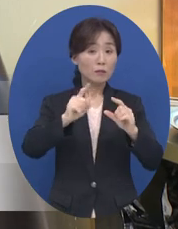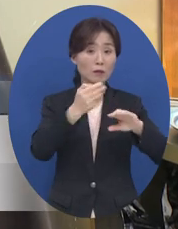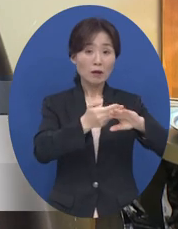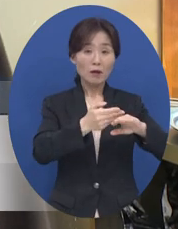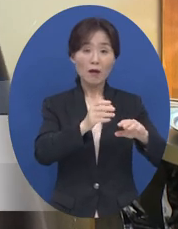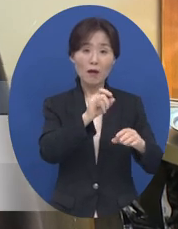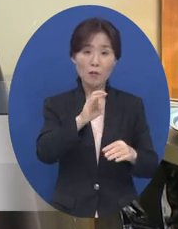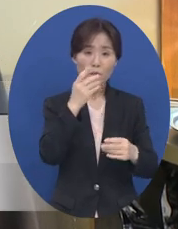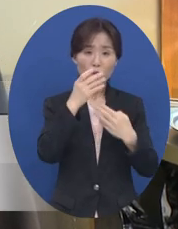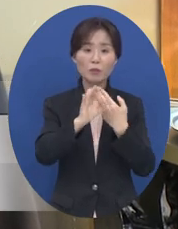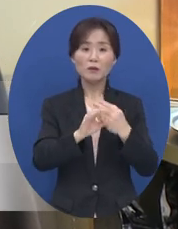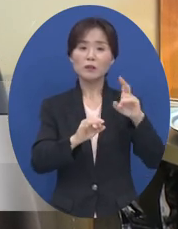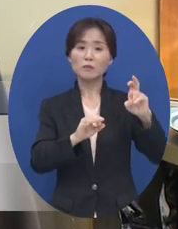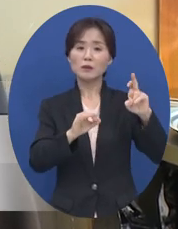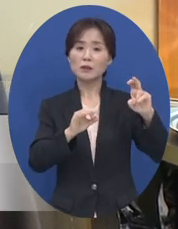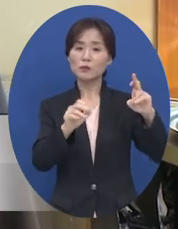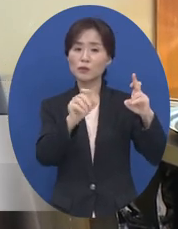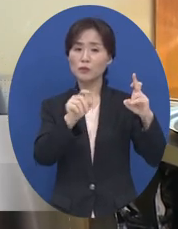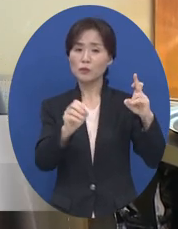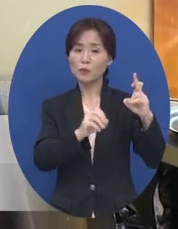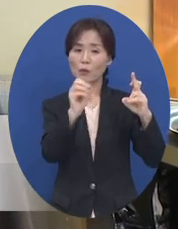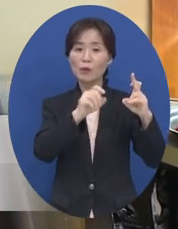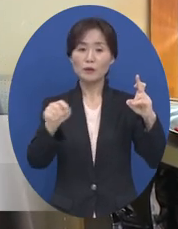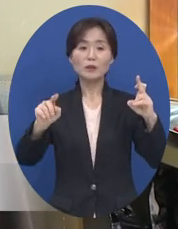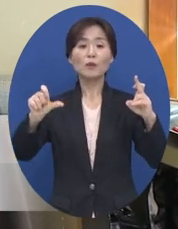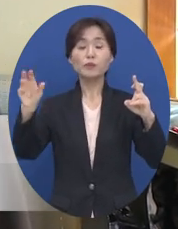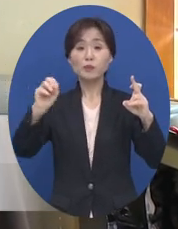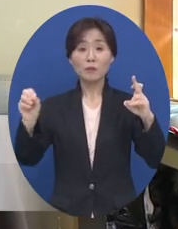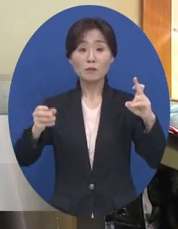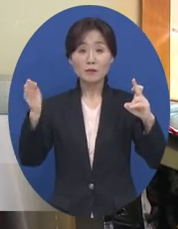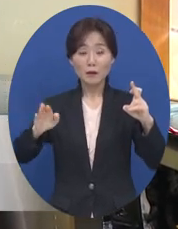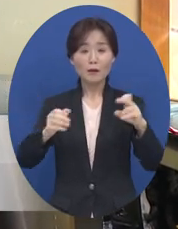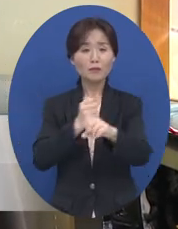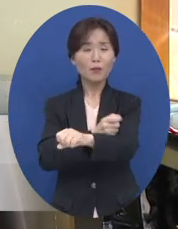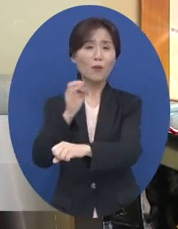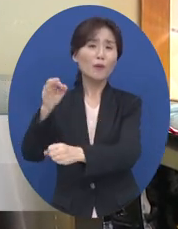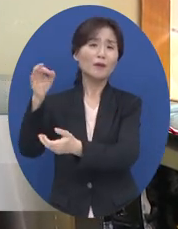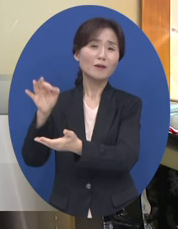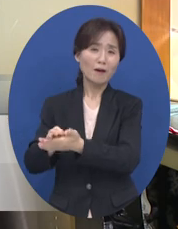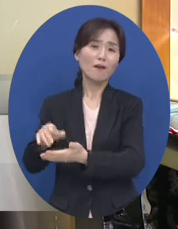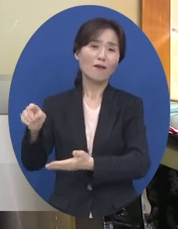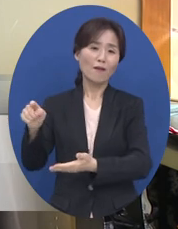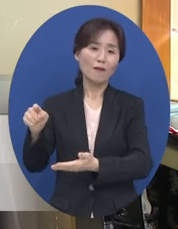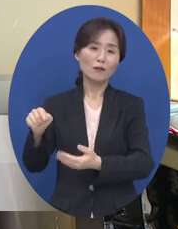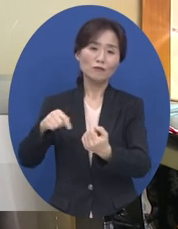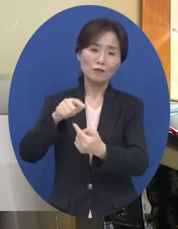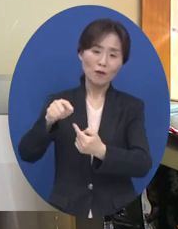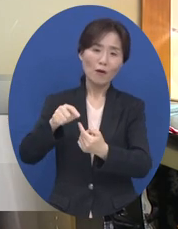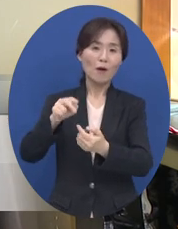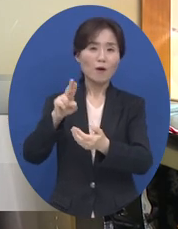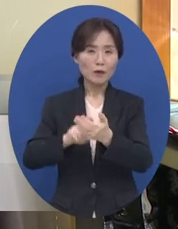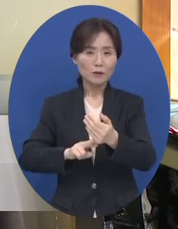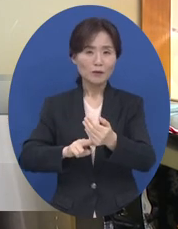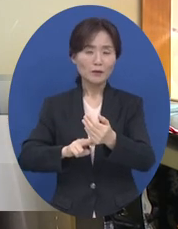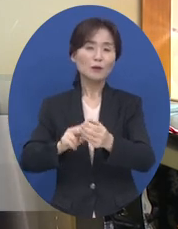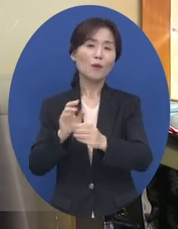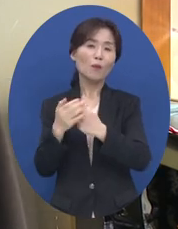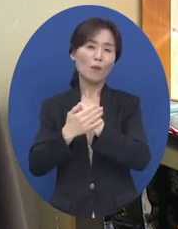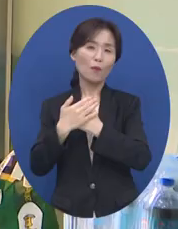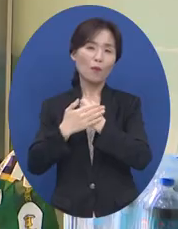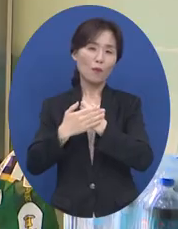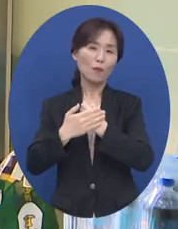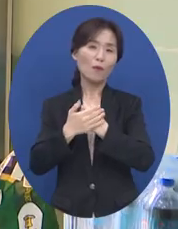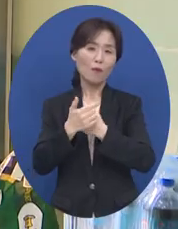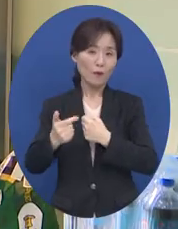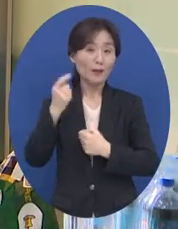15% 나가는데 그거에 비하면은 너무 저렴하게 주셔가지고 아마 운영이랑 매출에 도움이 되지 않을까 생각하고